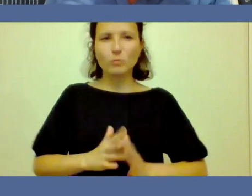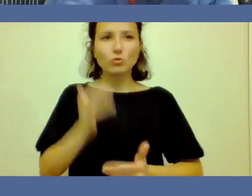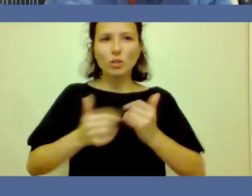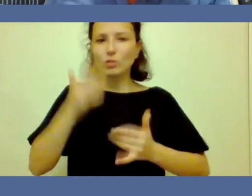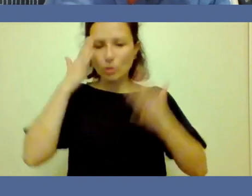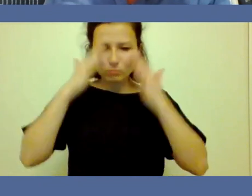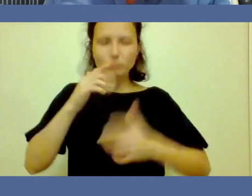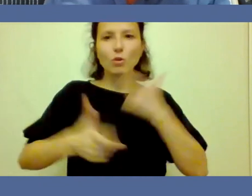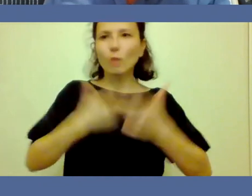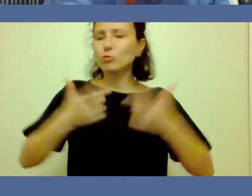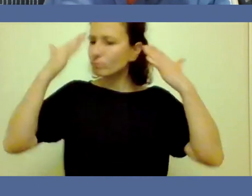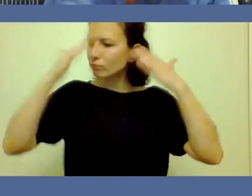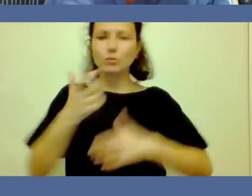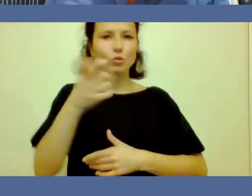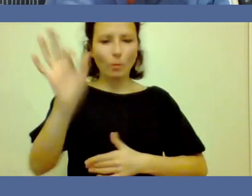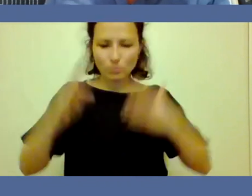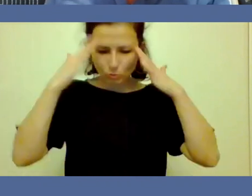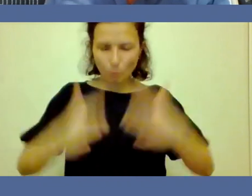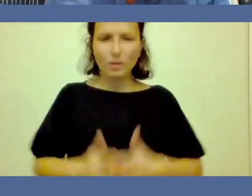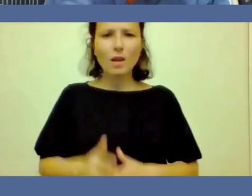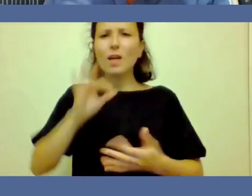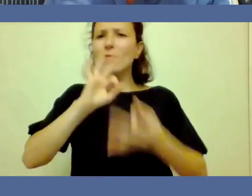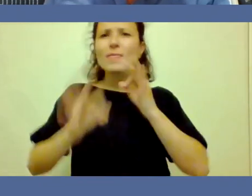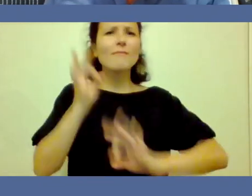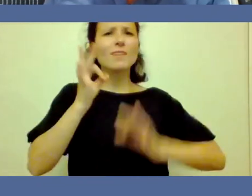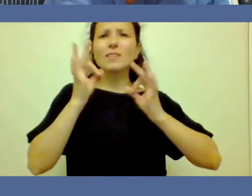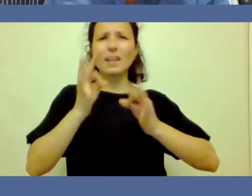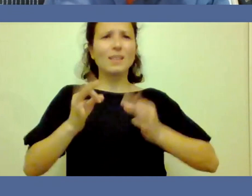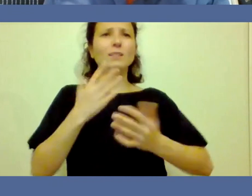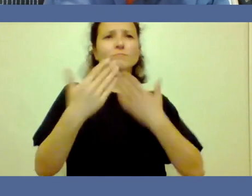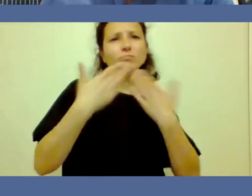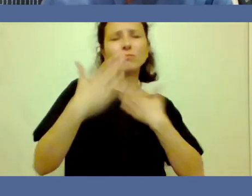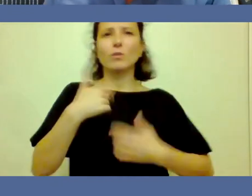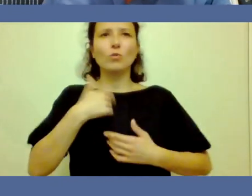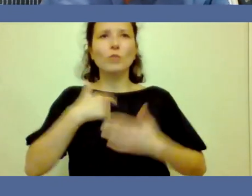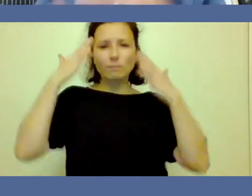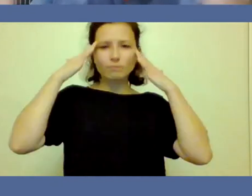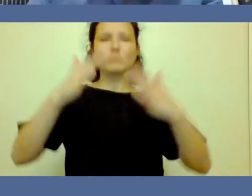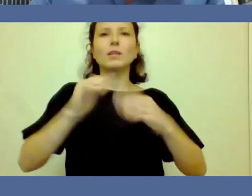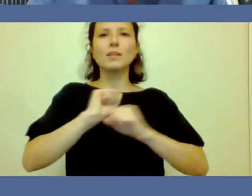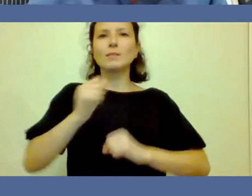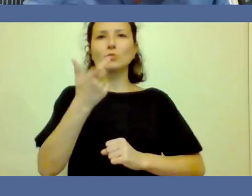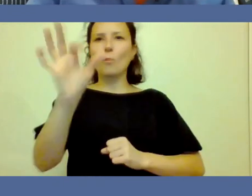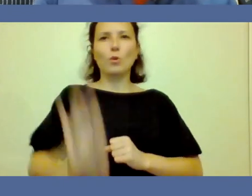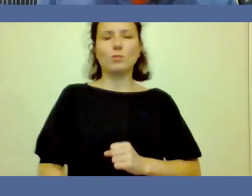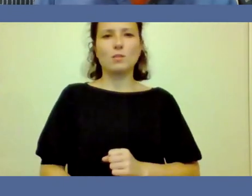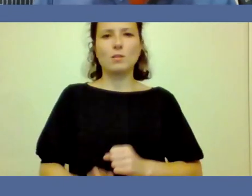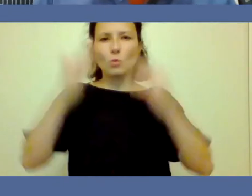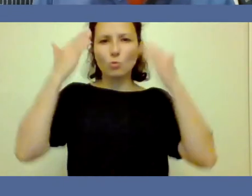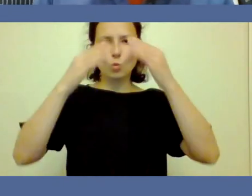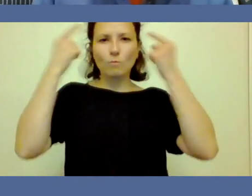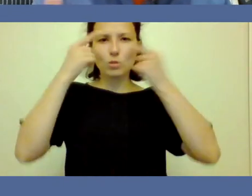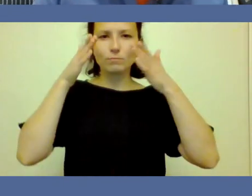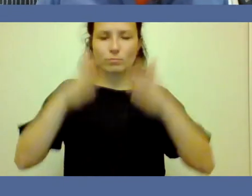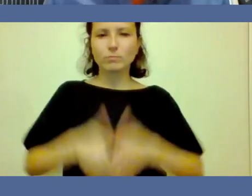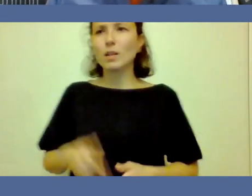pan oddaje się temu 100%. Nawet jak teraz rozmawiamy, to ja jestem z panem 100%. A ja to czuję, myślę, że wszyscy to czują, którzy